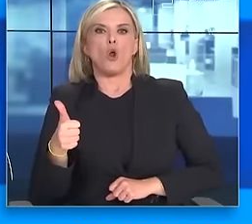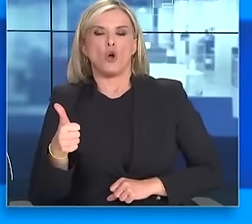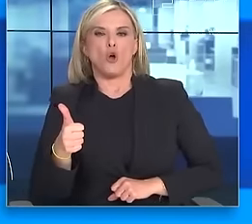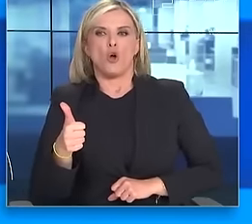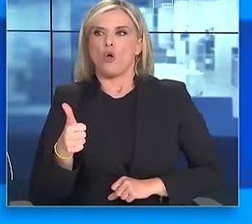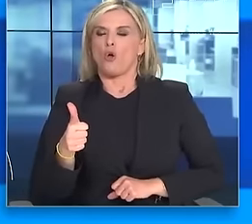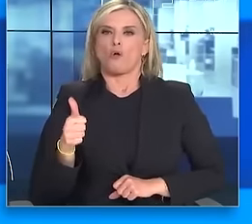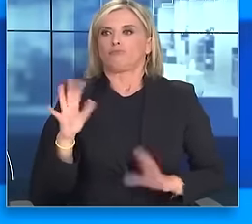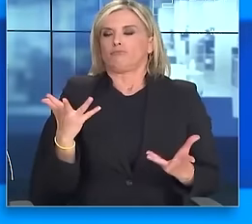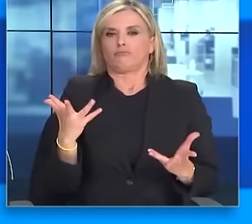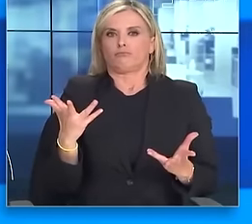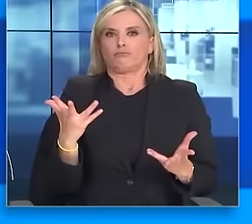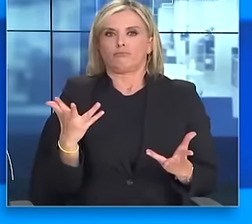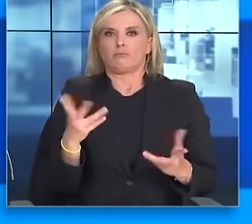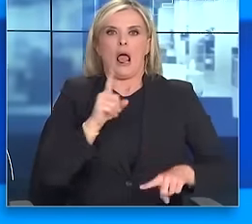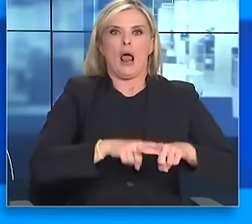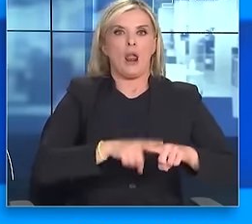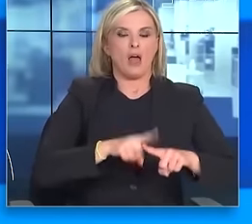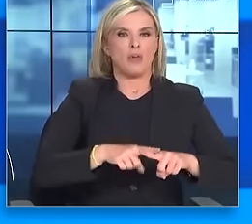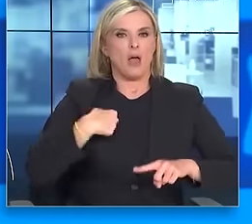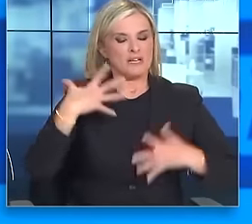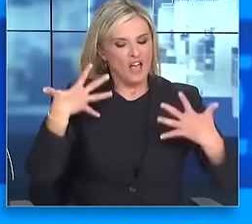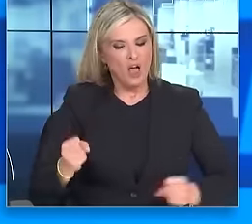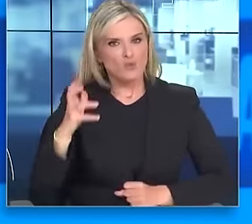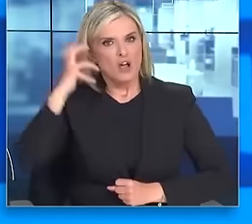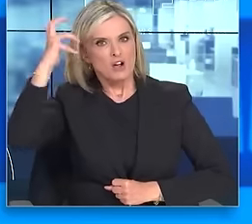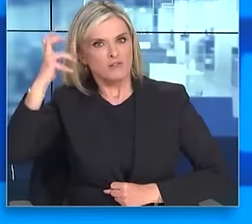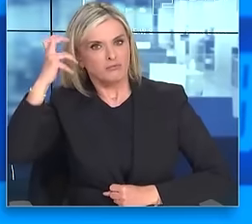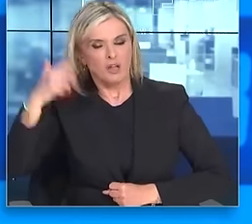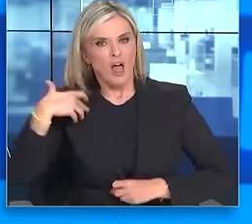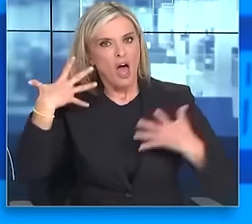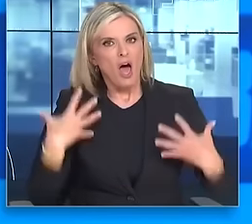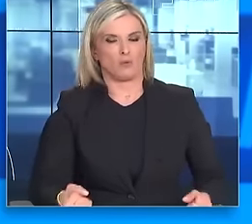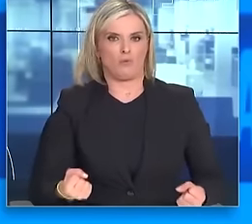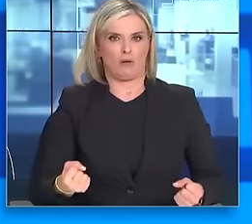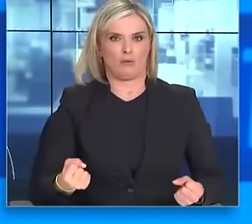θα τα διαπραγματευτεί όλα αυτά, έχοντας το κύρος και τις γνώσεις? Τι θα κάνουμε μέχρι και τα ζητήματα